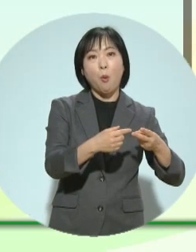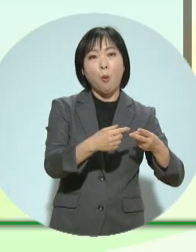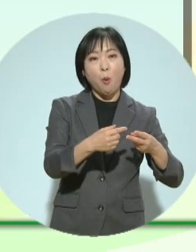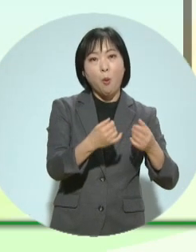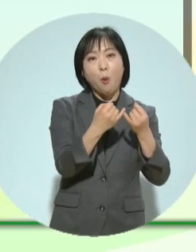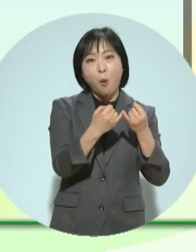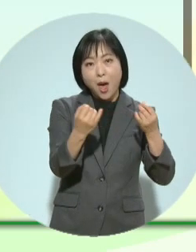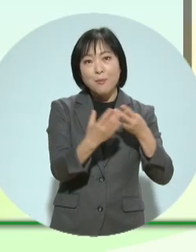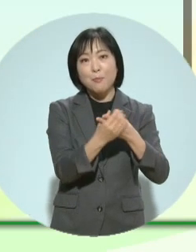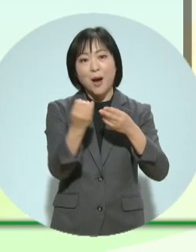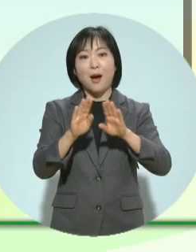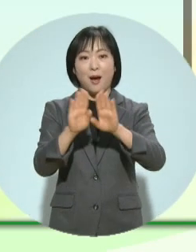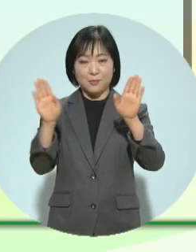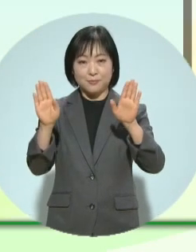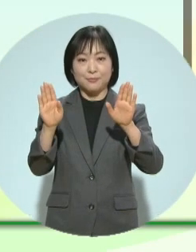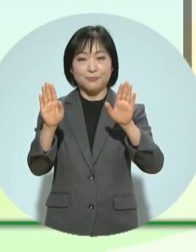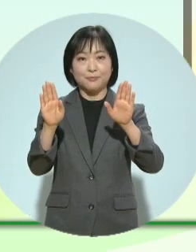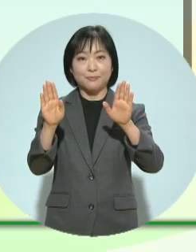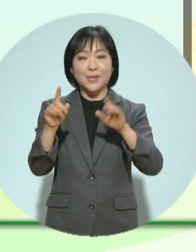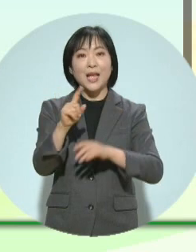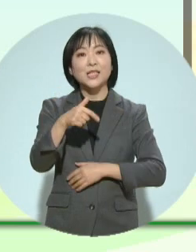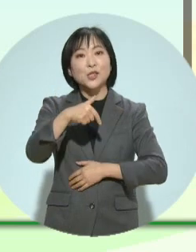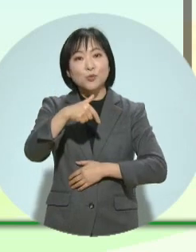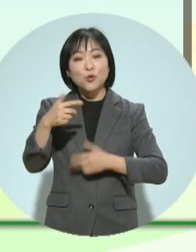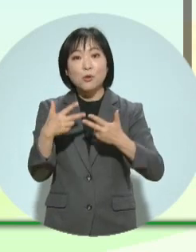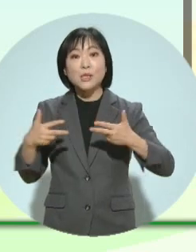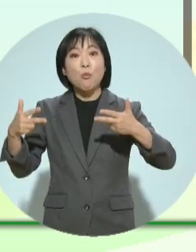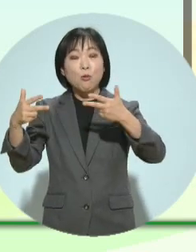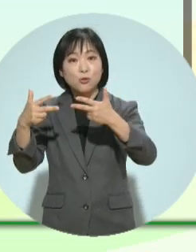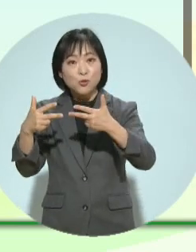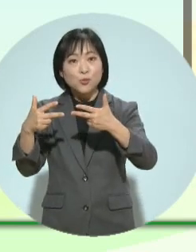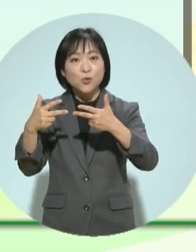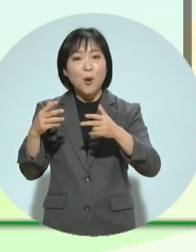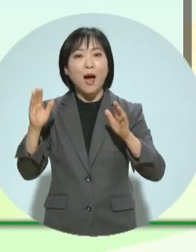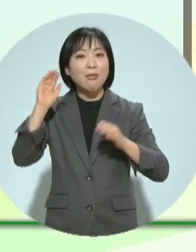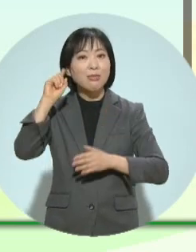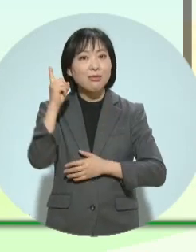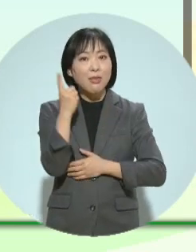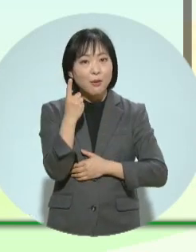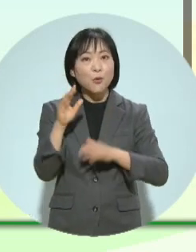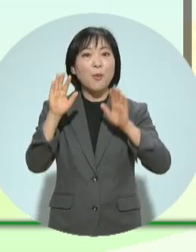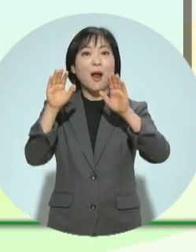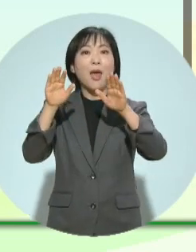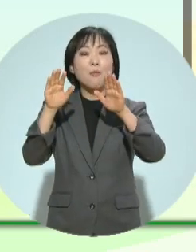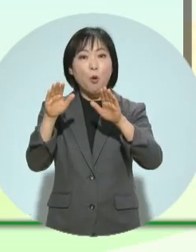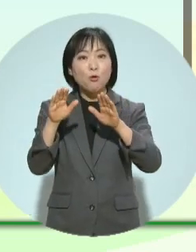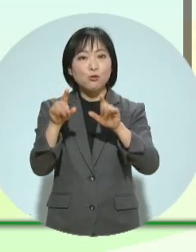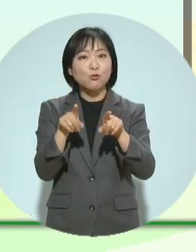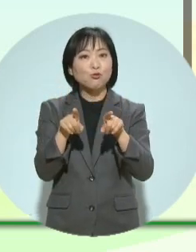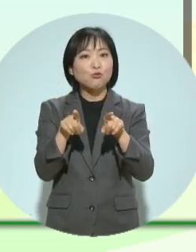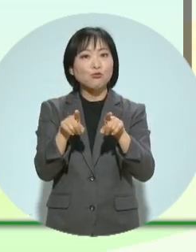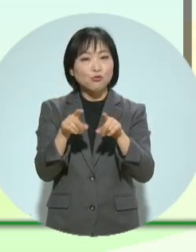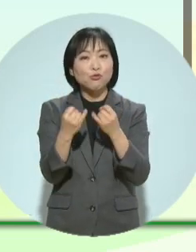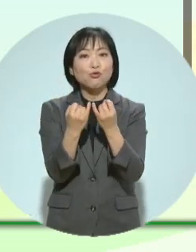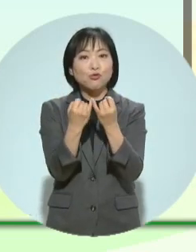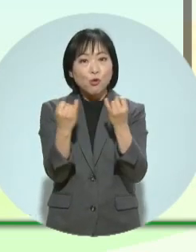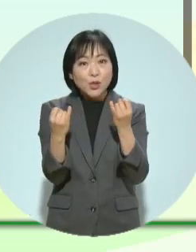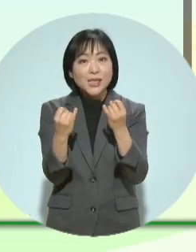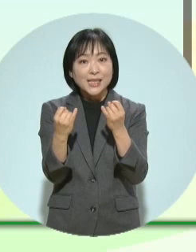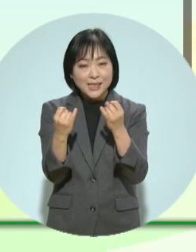第1部のシンポジウムはデフバレーボール女子日本代表監督の加納美幸さん